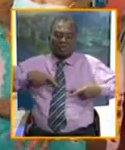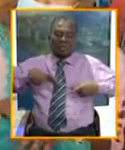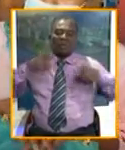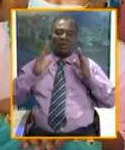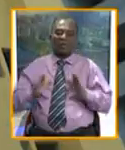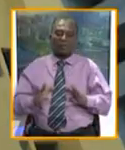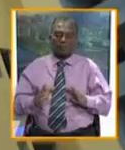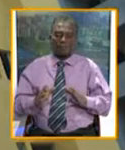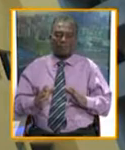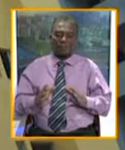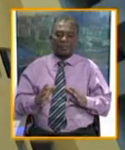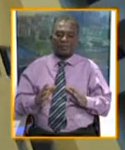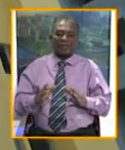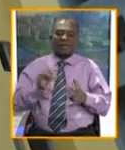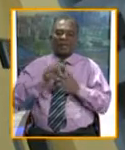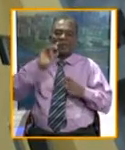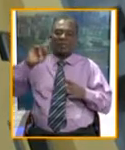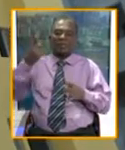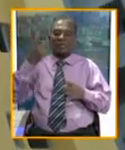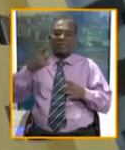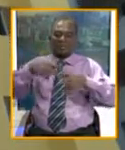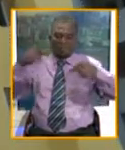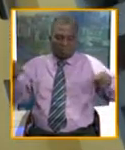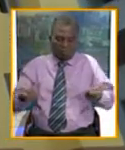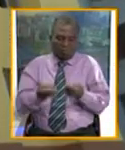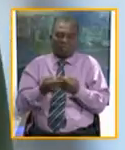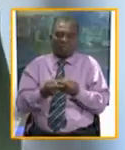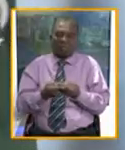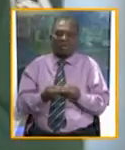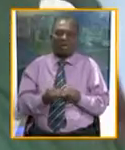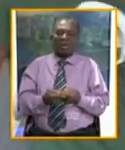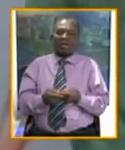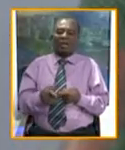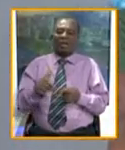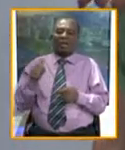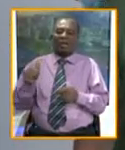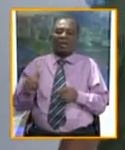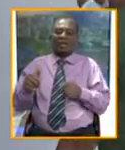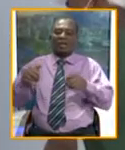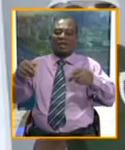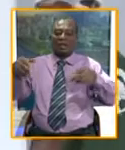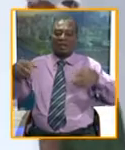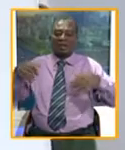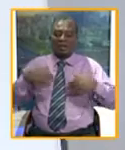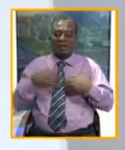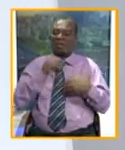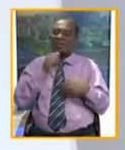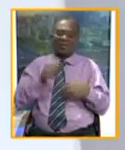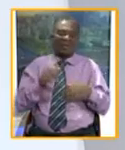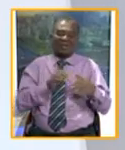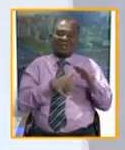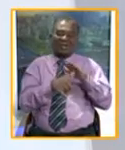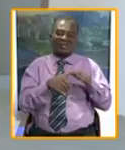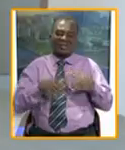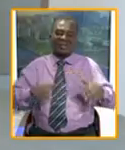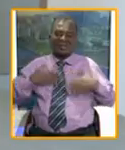d'acquéreurs entrant en possession de leurs biens immobiliers. Tout comme à la première vague, les acquéreurs de cette seconde vague n'ont pu cacher leur joie